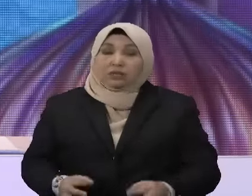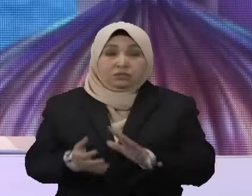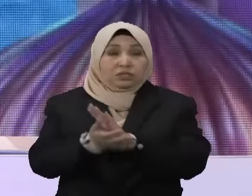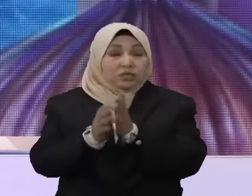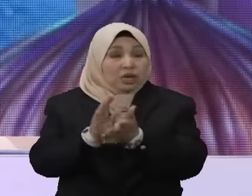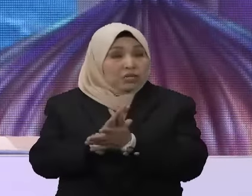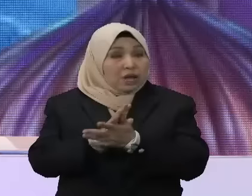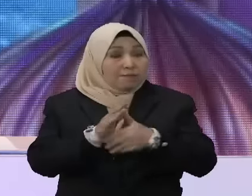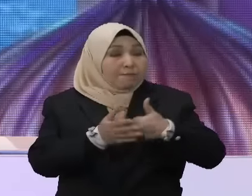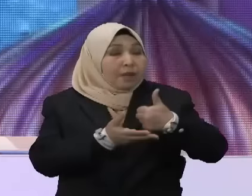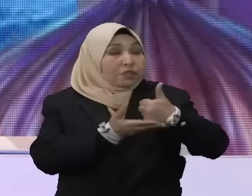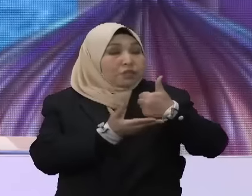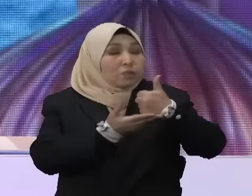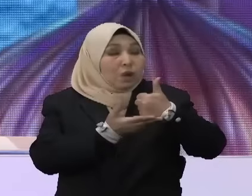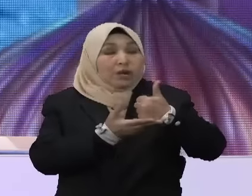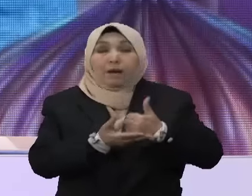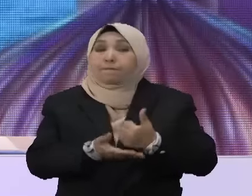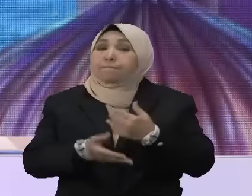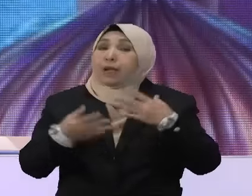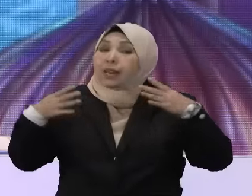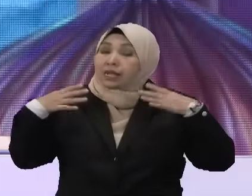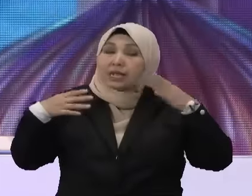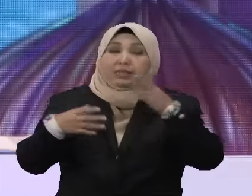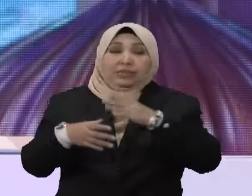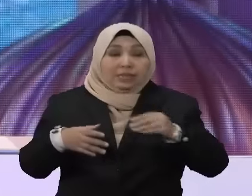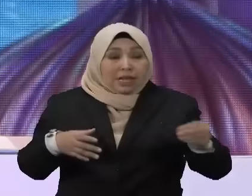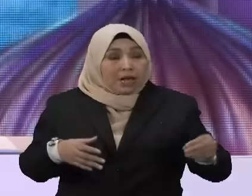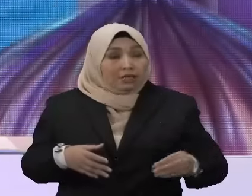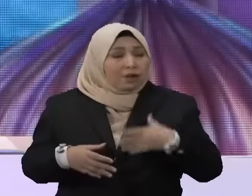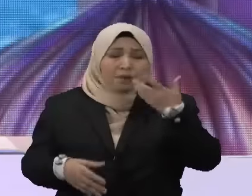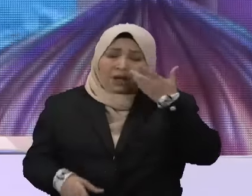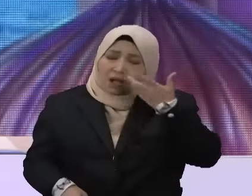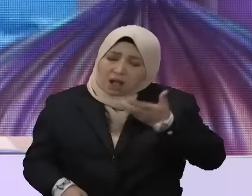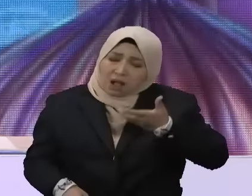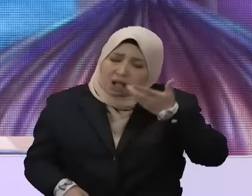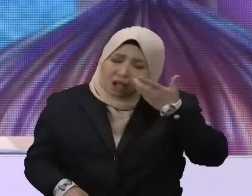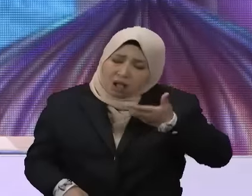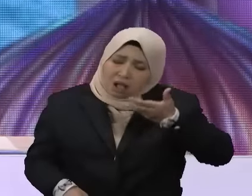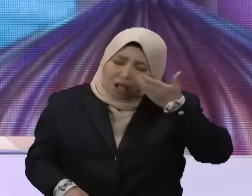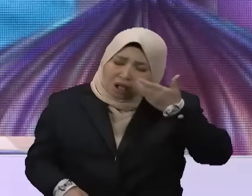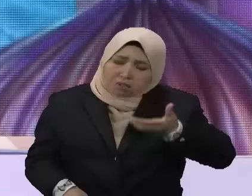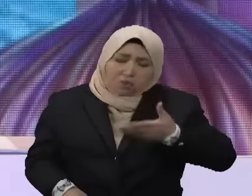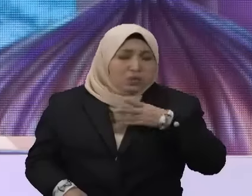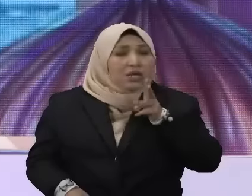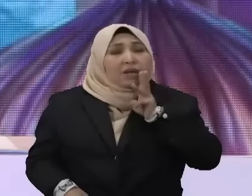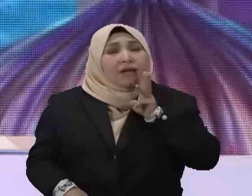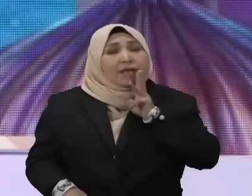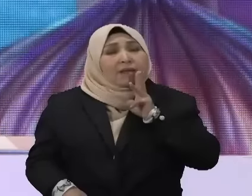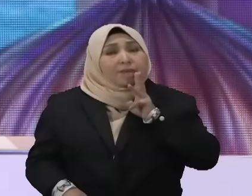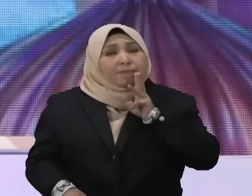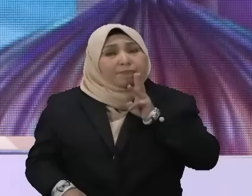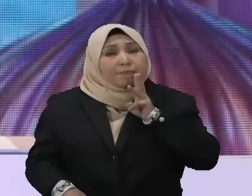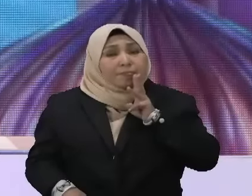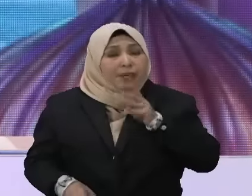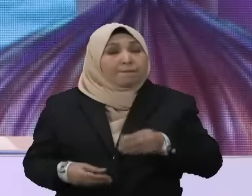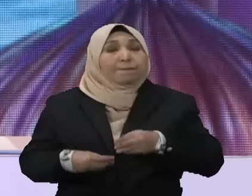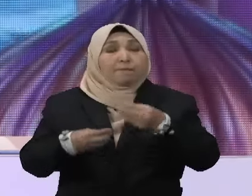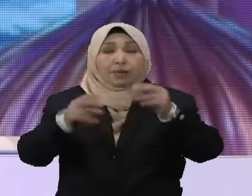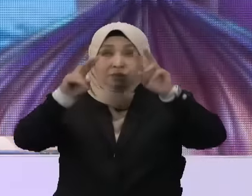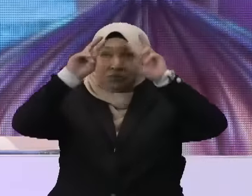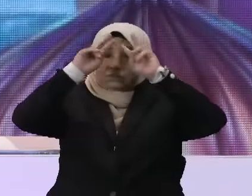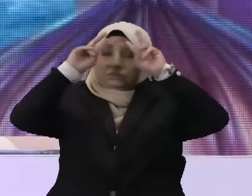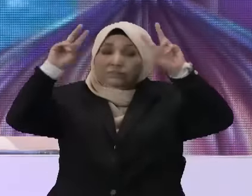bantuan malaikat dan juga ngantuk itu dan juga air yang last sekali itu memberikan